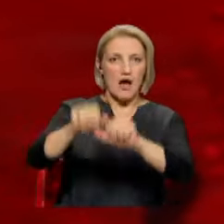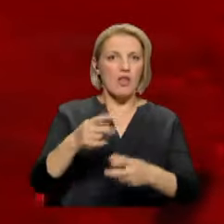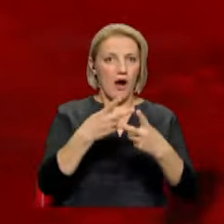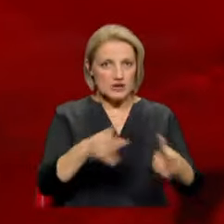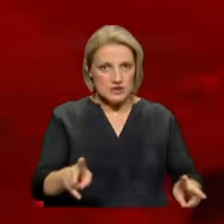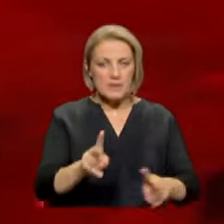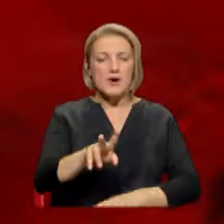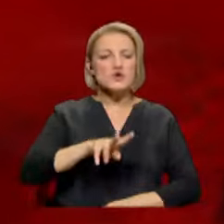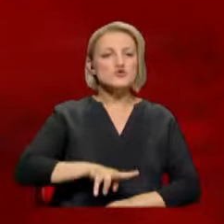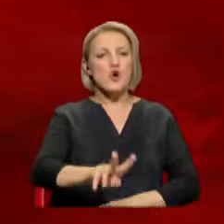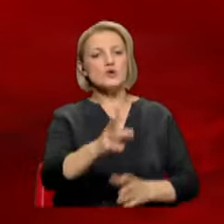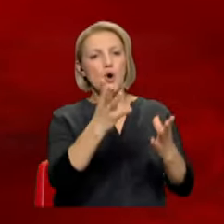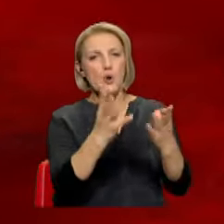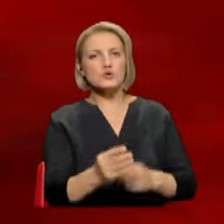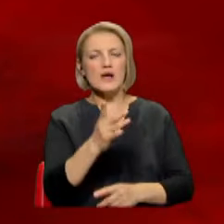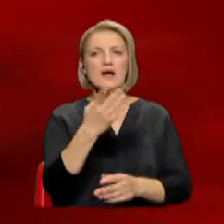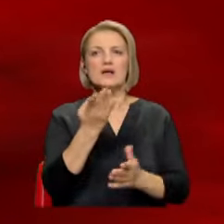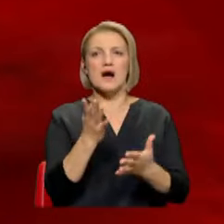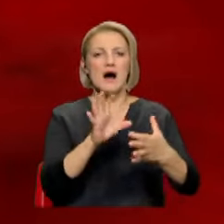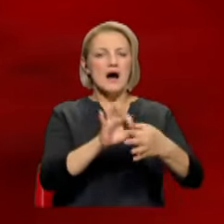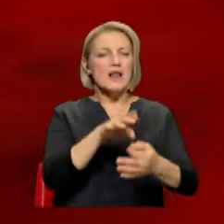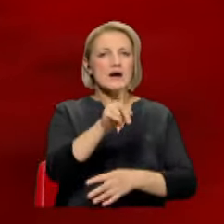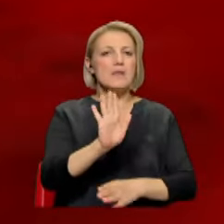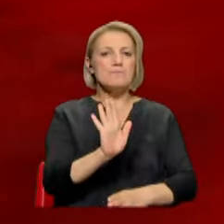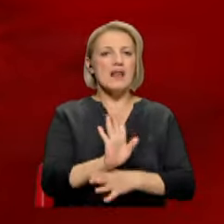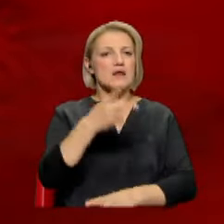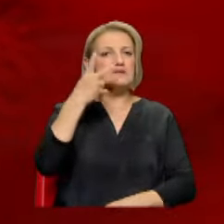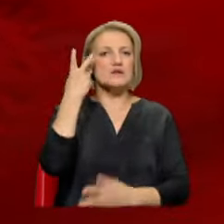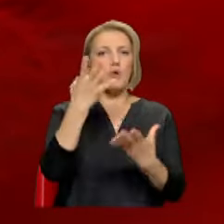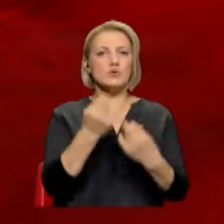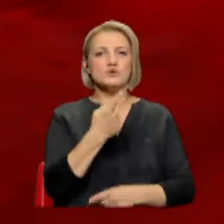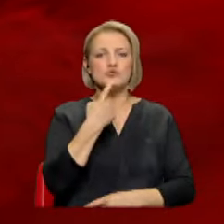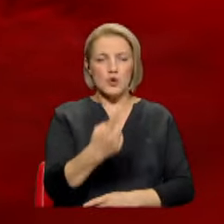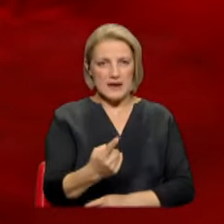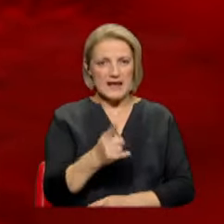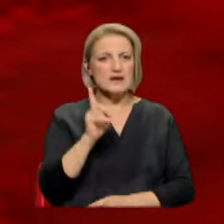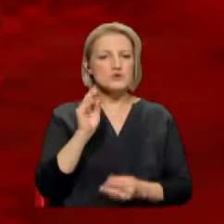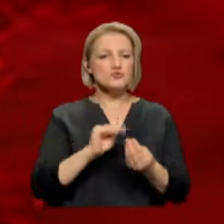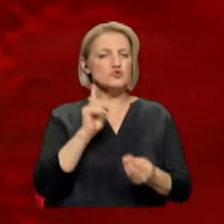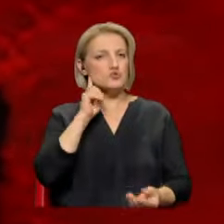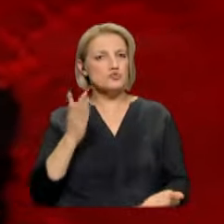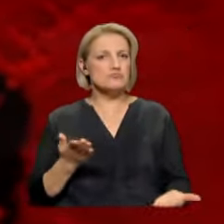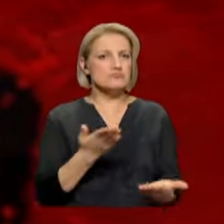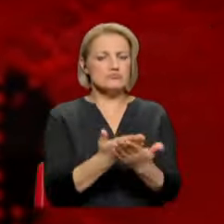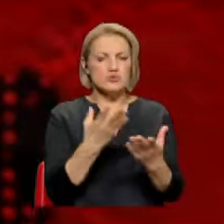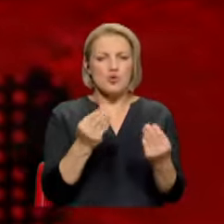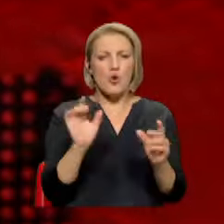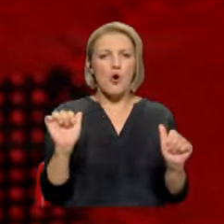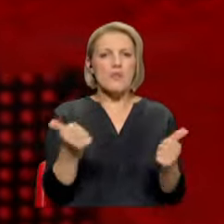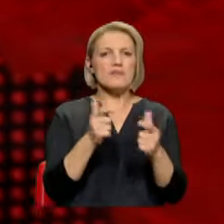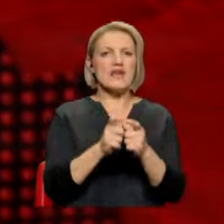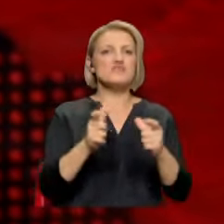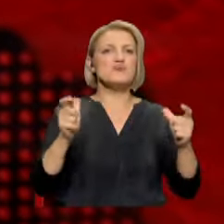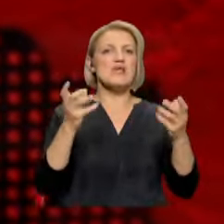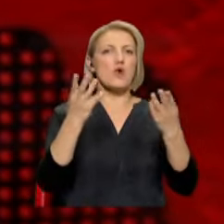açıklayıp yolda bulunduğuna dair belgenin sahte olduğunu açıklayarak suç duyurusunda bulunmasının çok önemli gelişmeleri